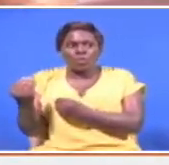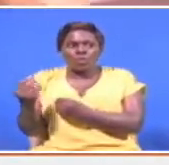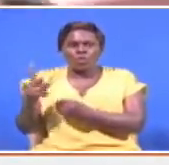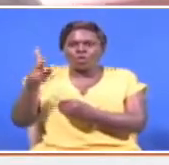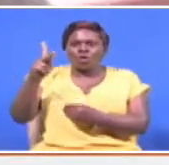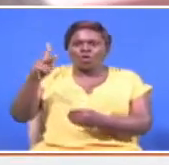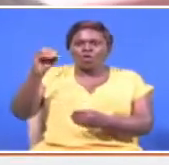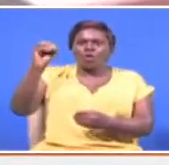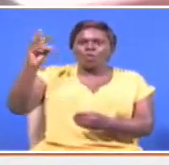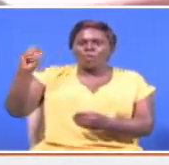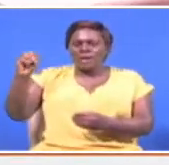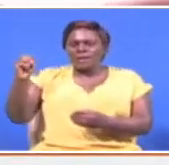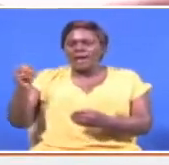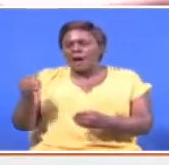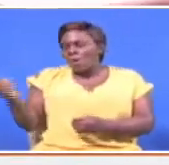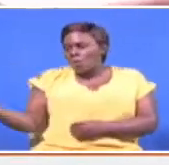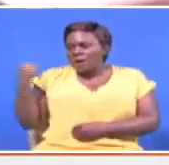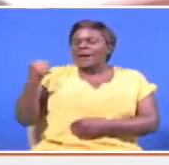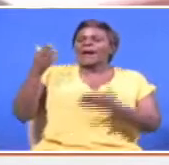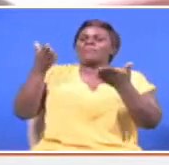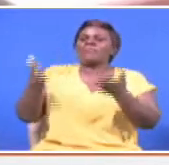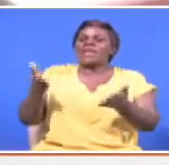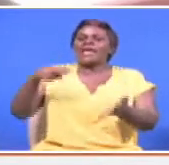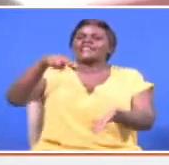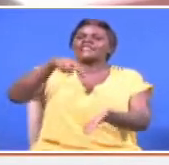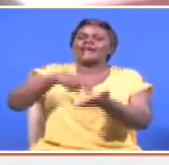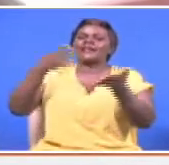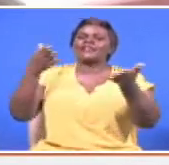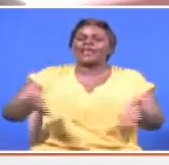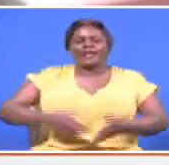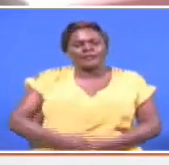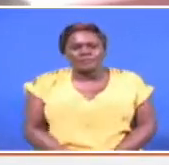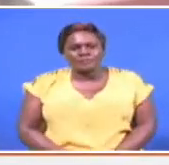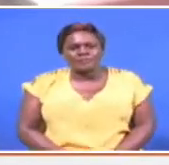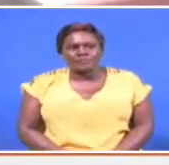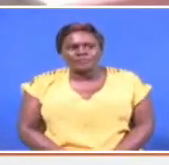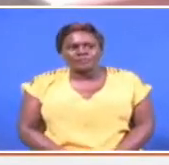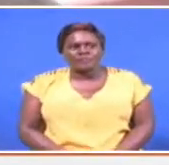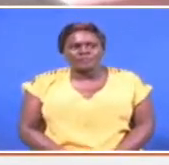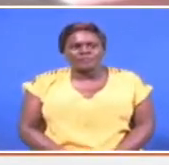Koome akiamuka wawe hapa na yeye wamesimama.